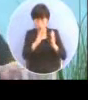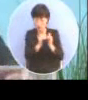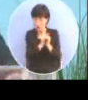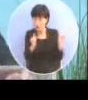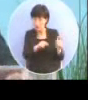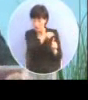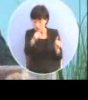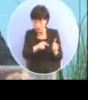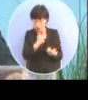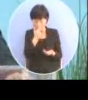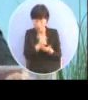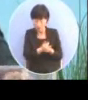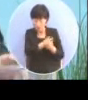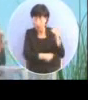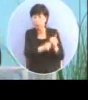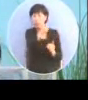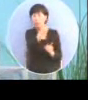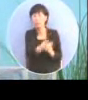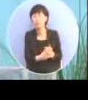Người Giuđa liên tục bị lừa dối.